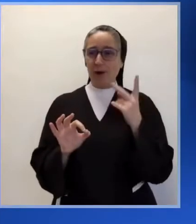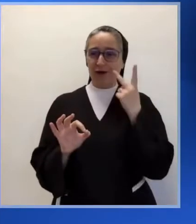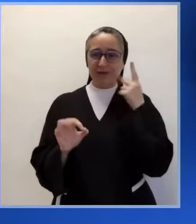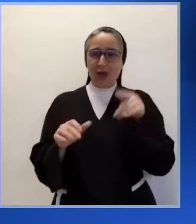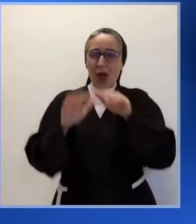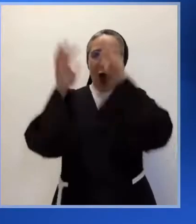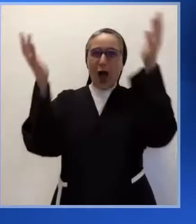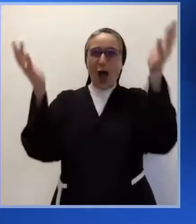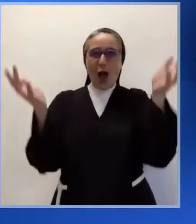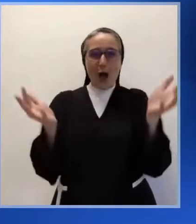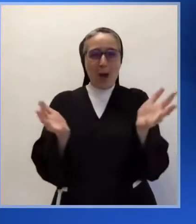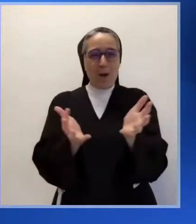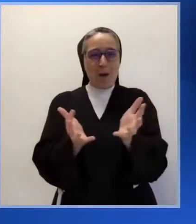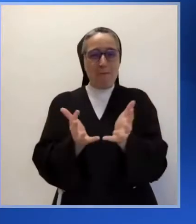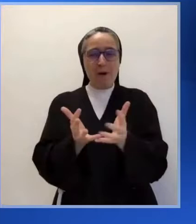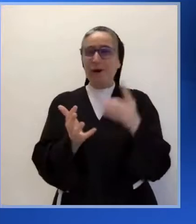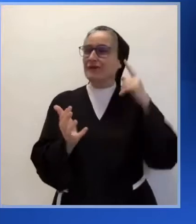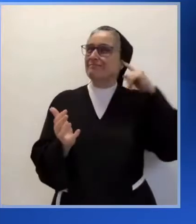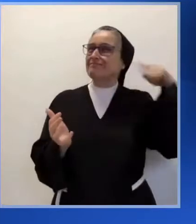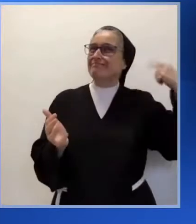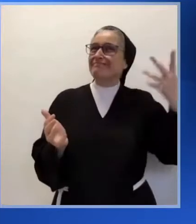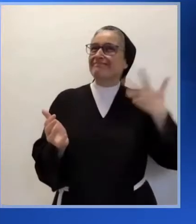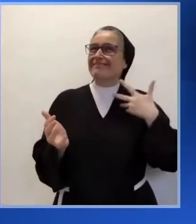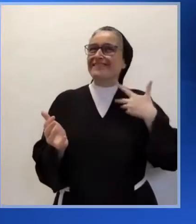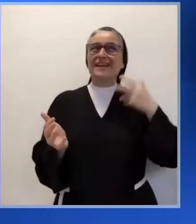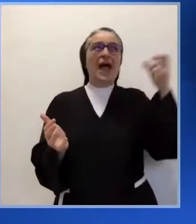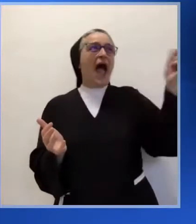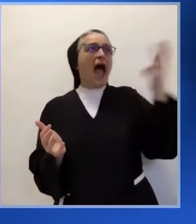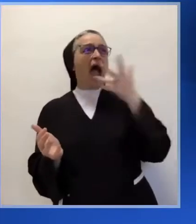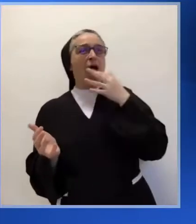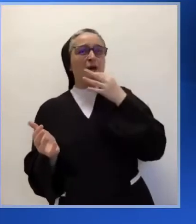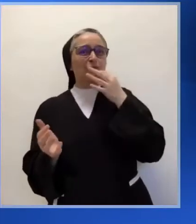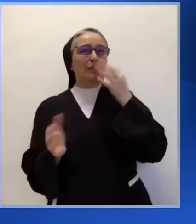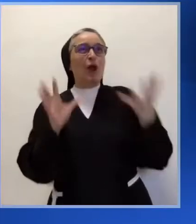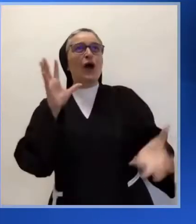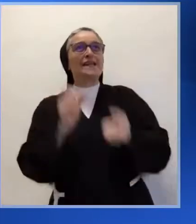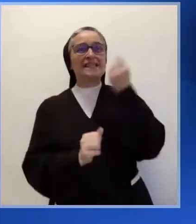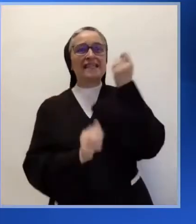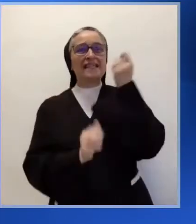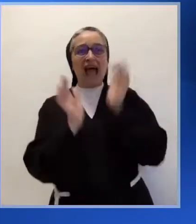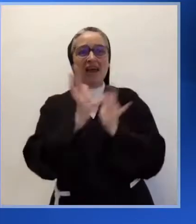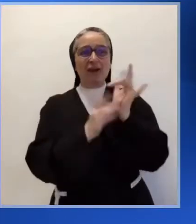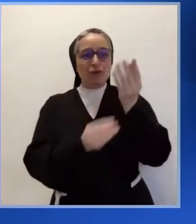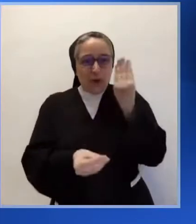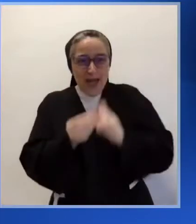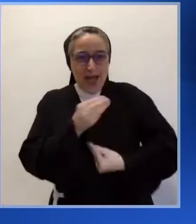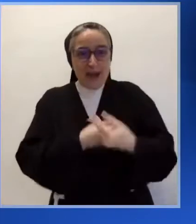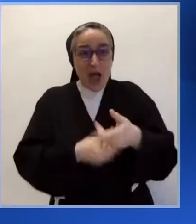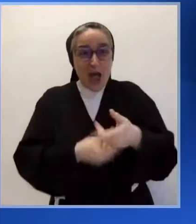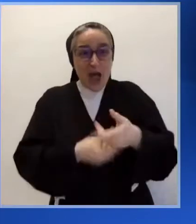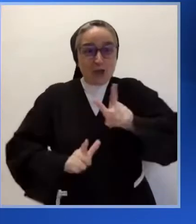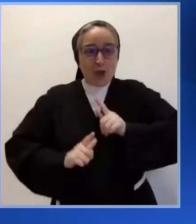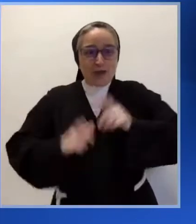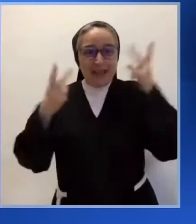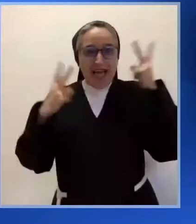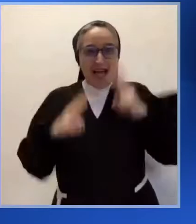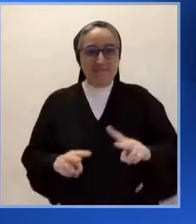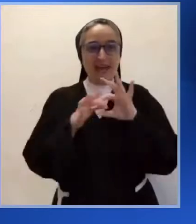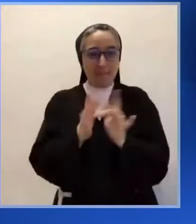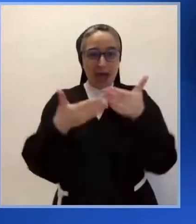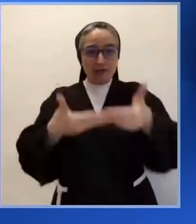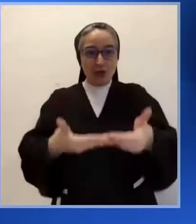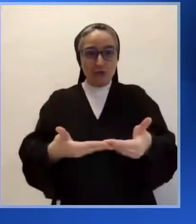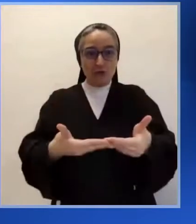mondo intero l'annuncio della nascita del Salvatore, sorgente della vera pace,